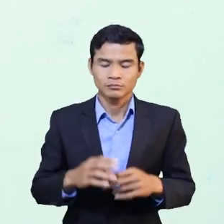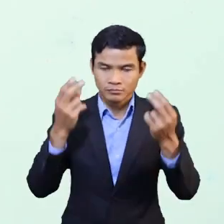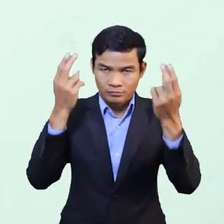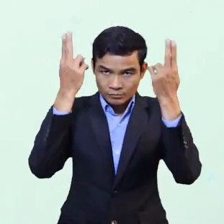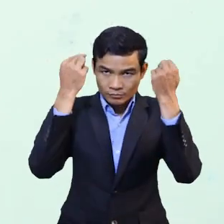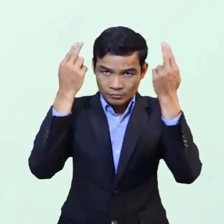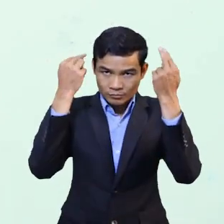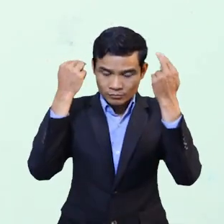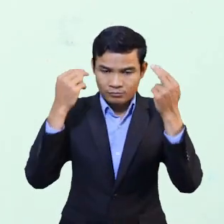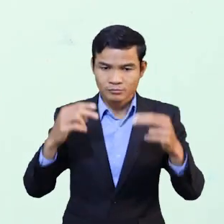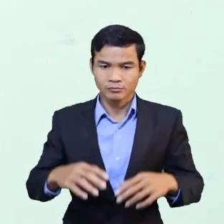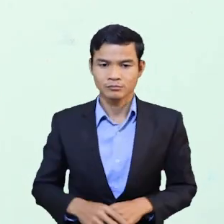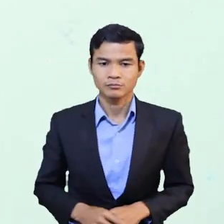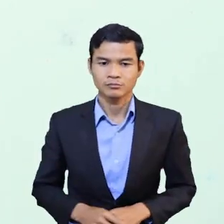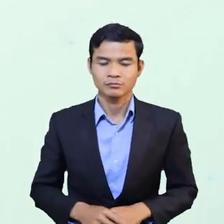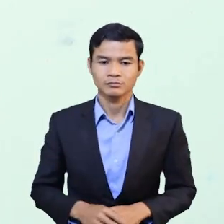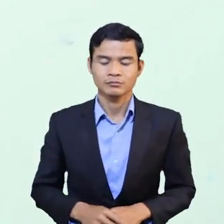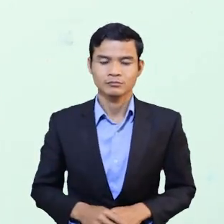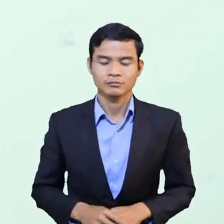tuân xài